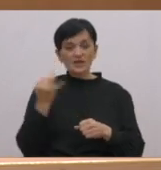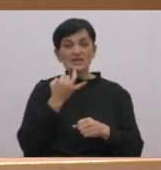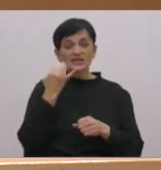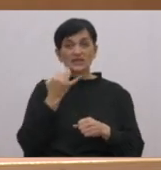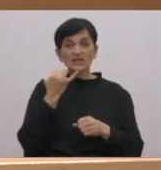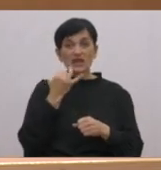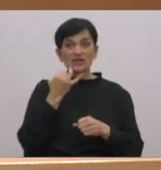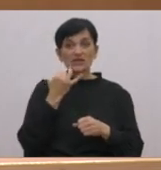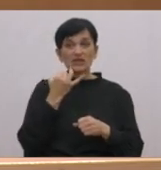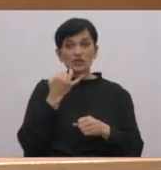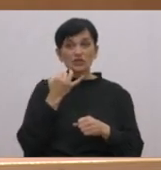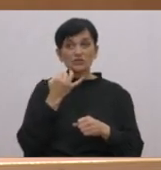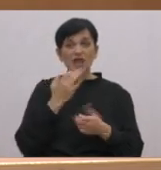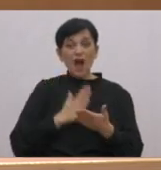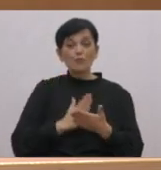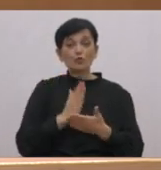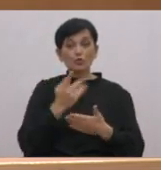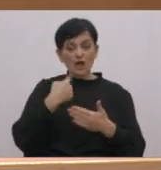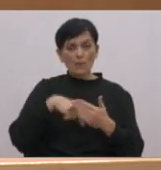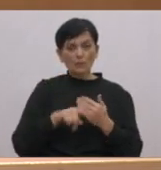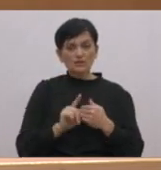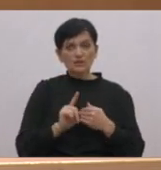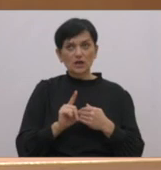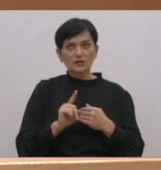ინტერესებიდან და ამოცანებიდან გამომდინარე